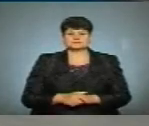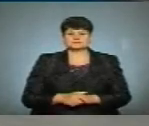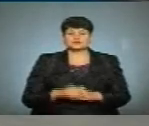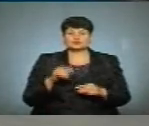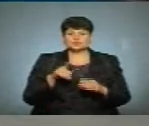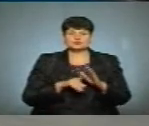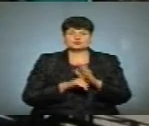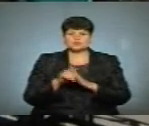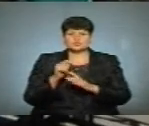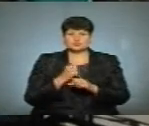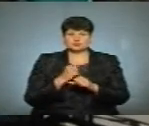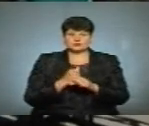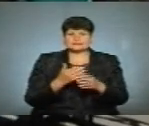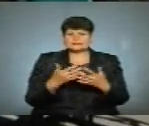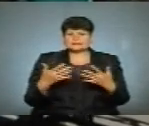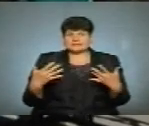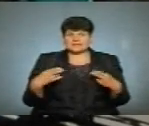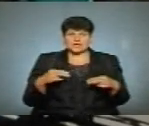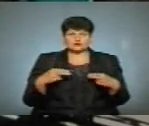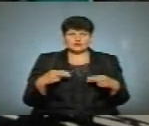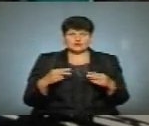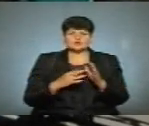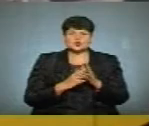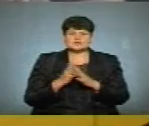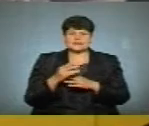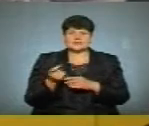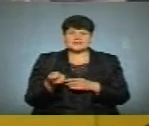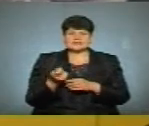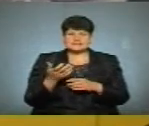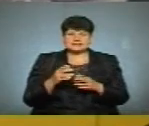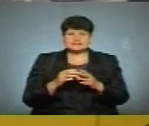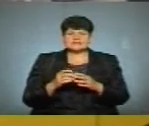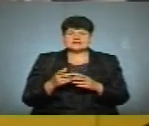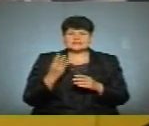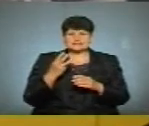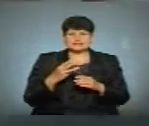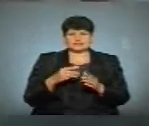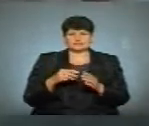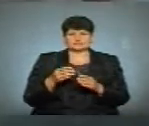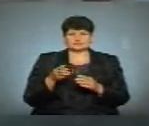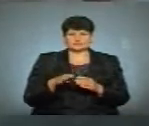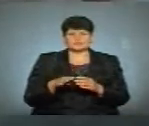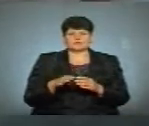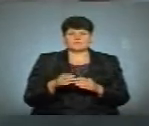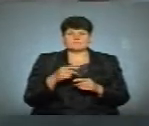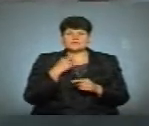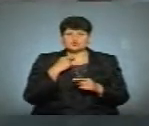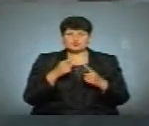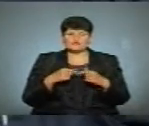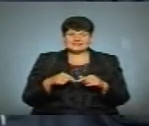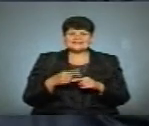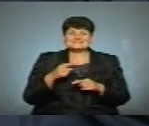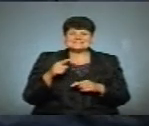Тут розпочали роботу кілька торгових рядів із рослинами та насінням і 3 точки в м'ясному відділі із 60, каже